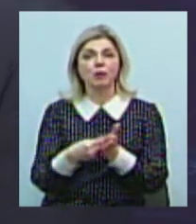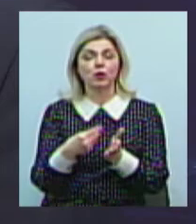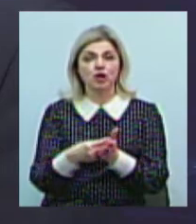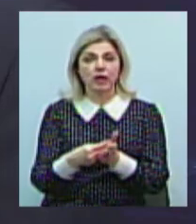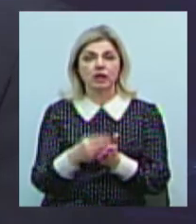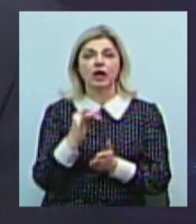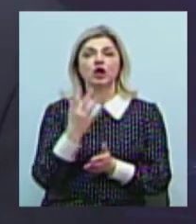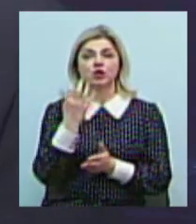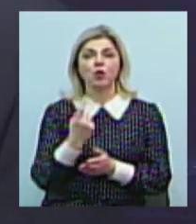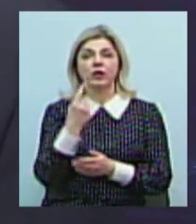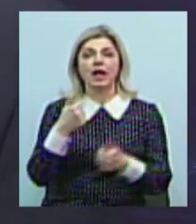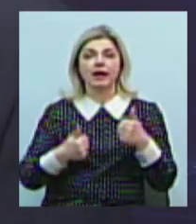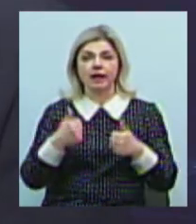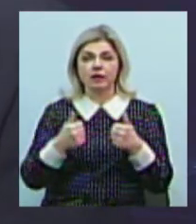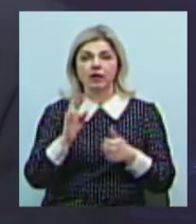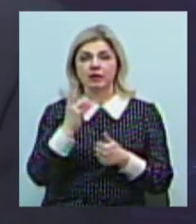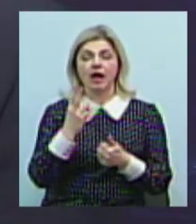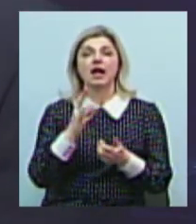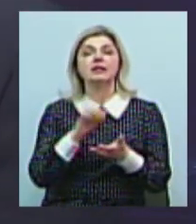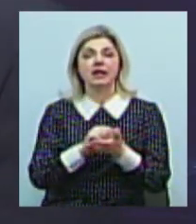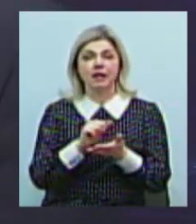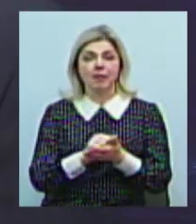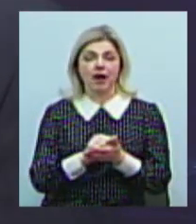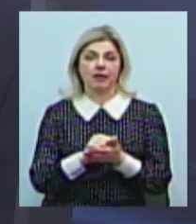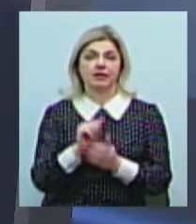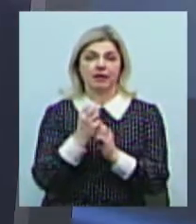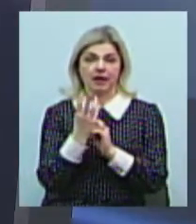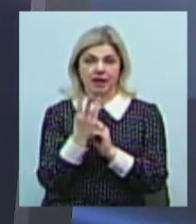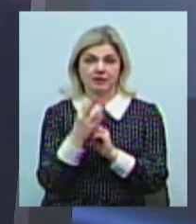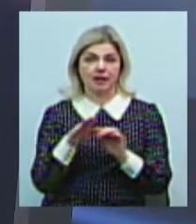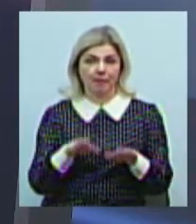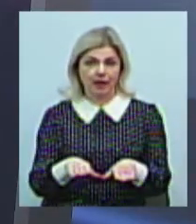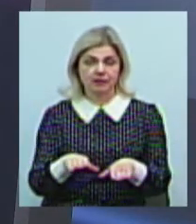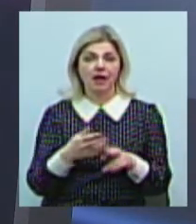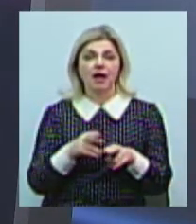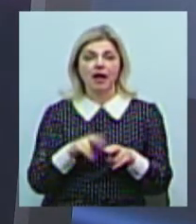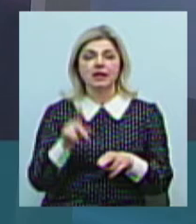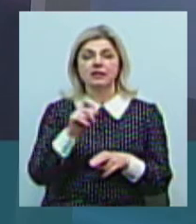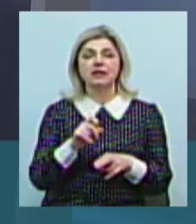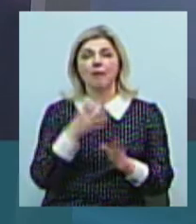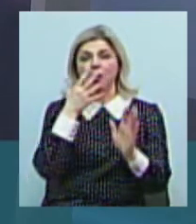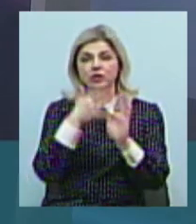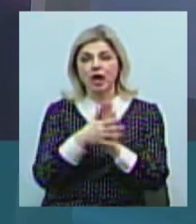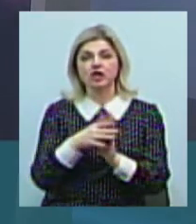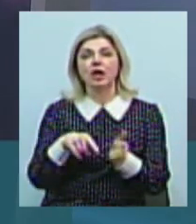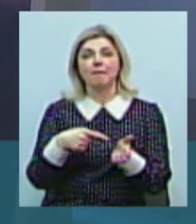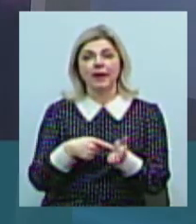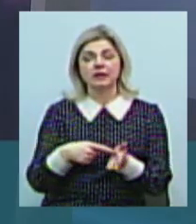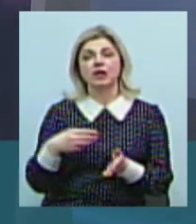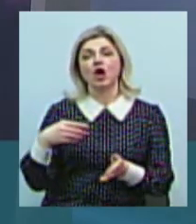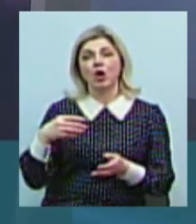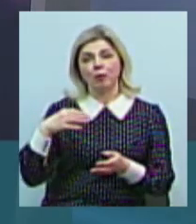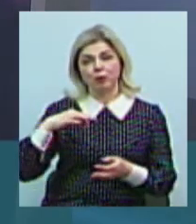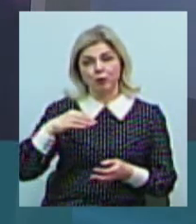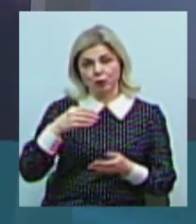еще одному рейтингу Миколаїв занимает 13 место, это рейтинг проводило партнерство за прозрачные местные бюджеты, и, в принципе, моя часть с этим